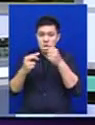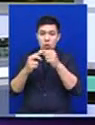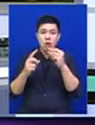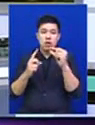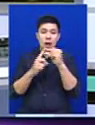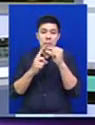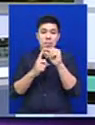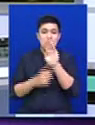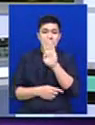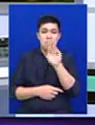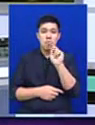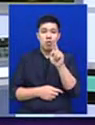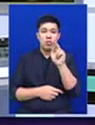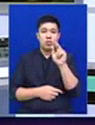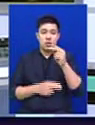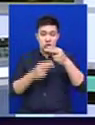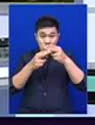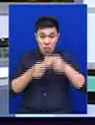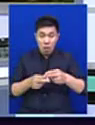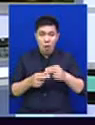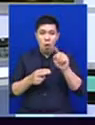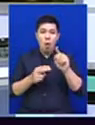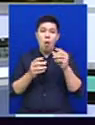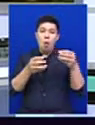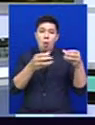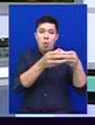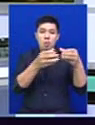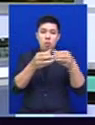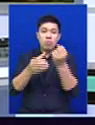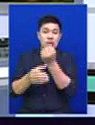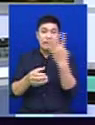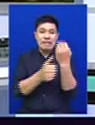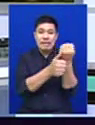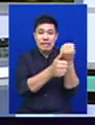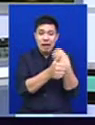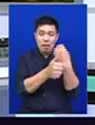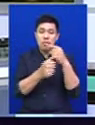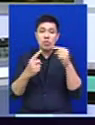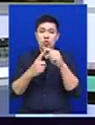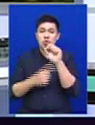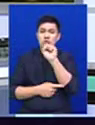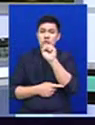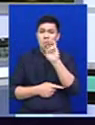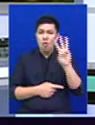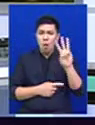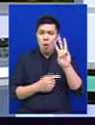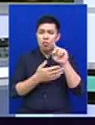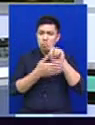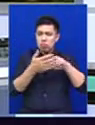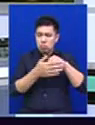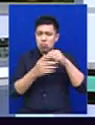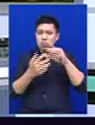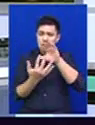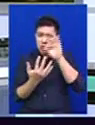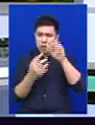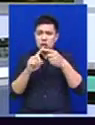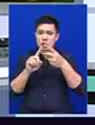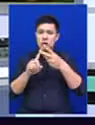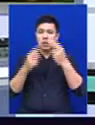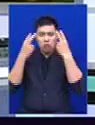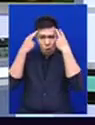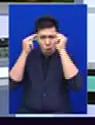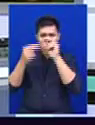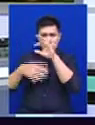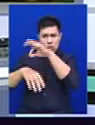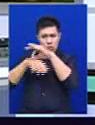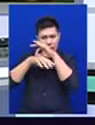ของแม่น้ำสี่สายนะครับในส่วนประเด็นสำคัญก็คือสวสรรหาในช่วงเปลี่ยนผ่านและประเด็นที่มาของนายกรัฐมนตรีรวมทั้งได้เร่งพิ